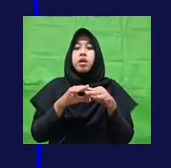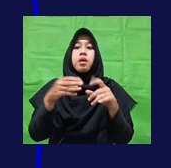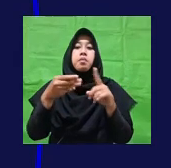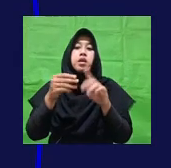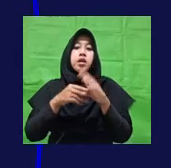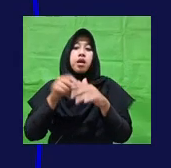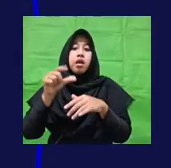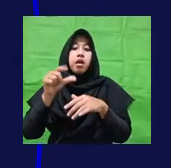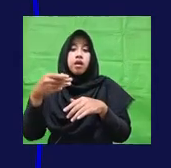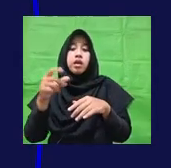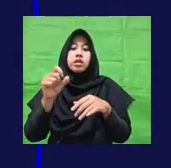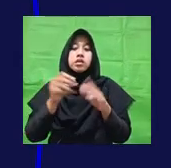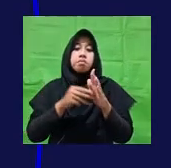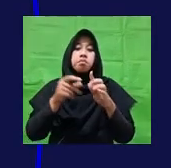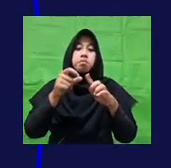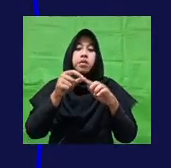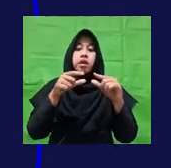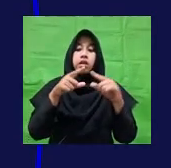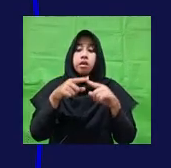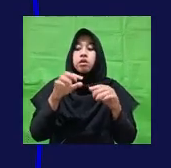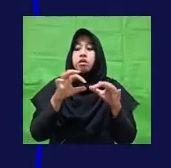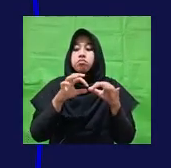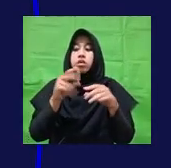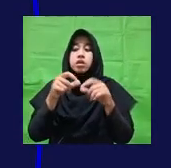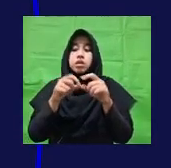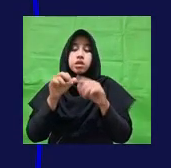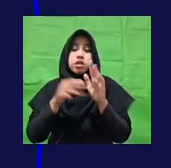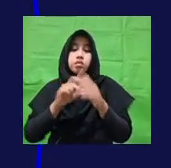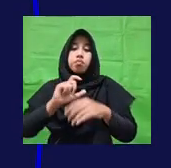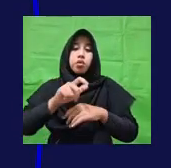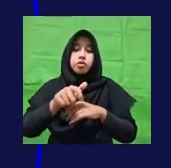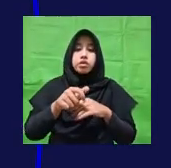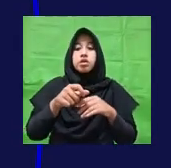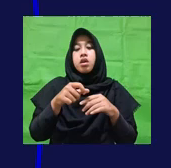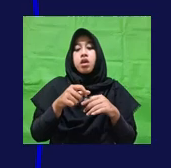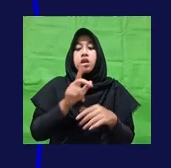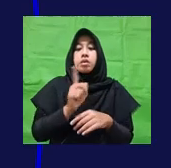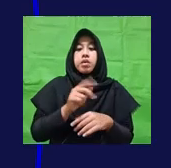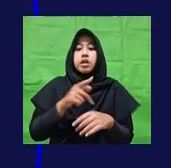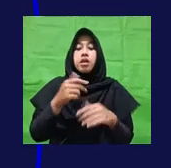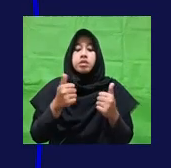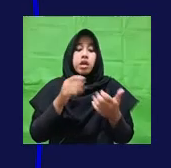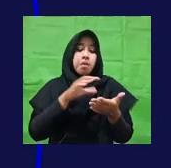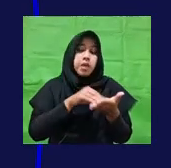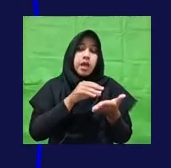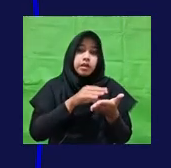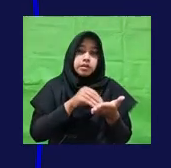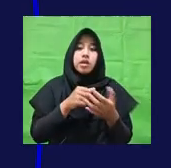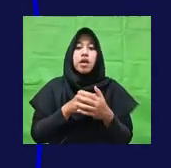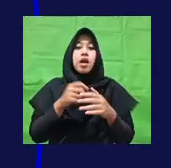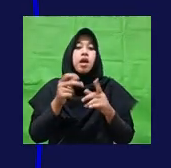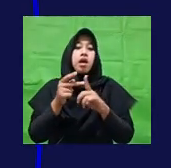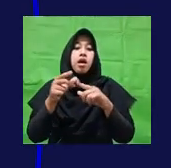sebagai residensi yang akan menjadi proses kolektif di mana kita akan dapat belajar dalam khasanah kebahasaan kita sendiri,